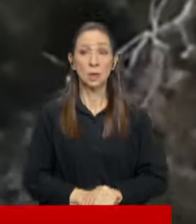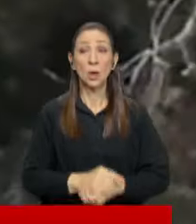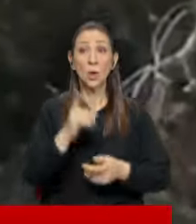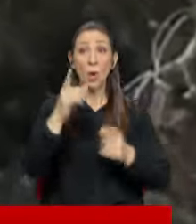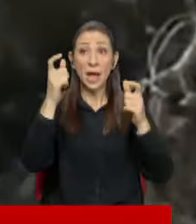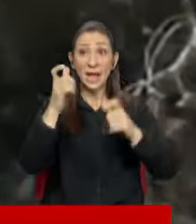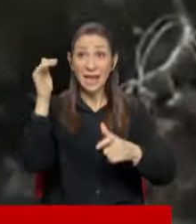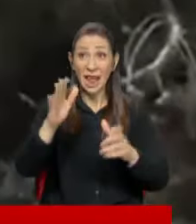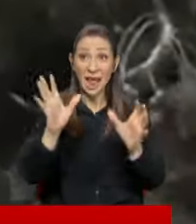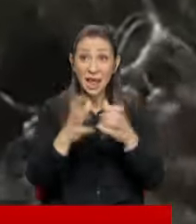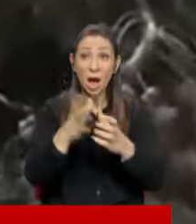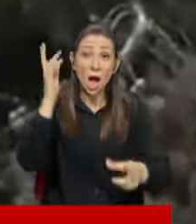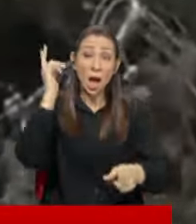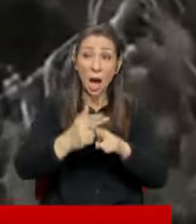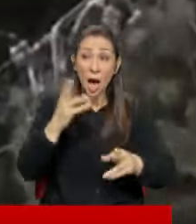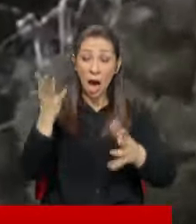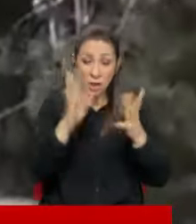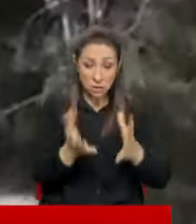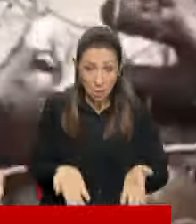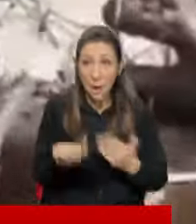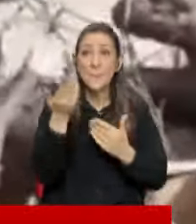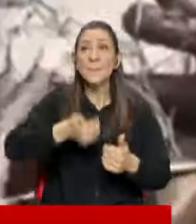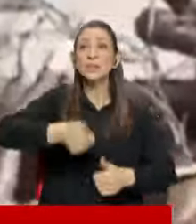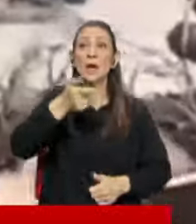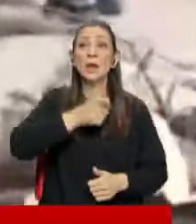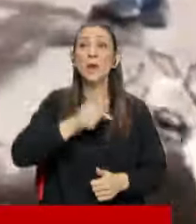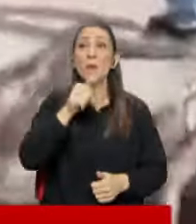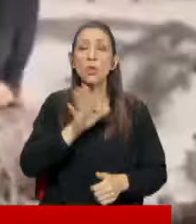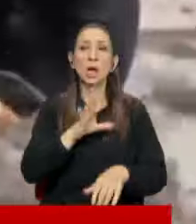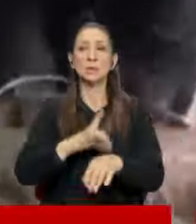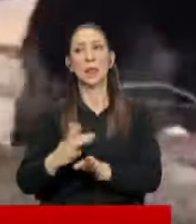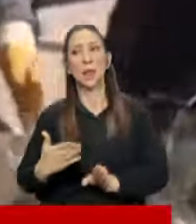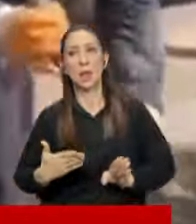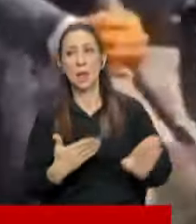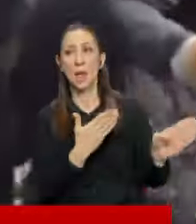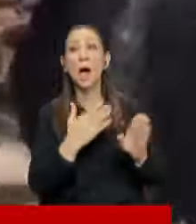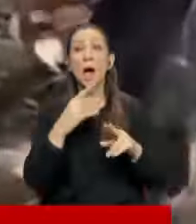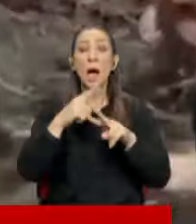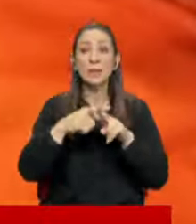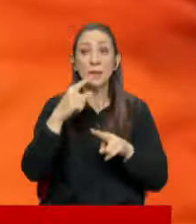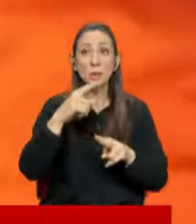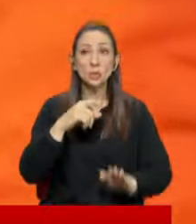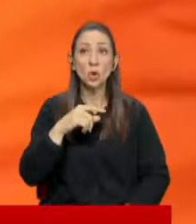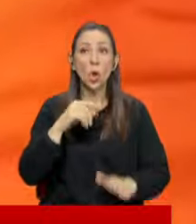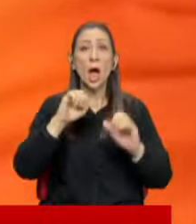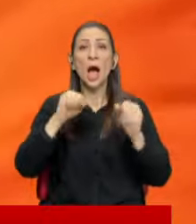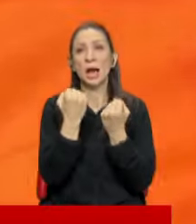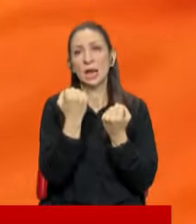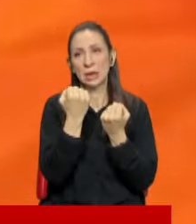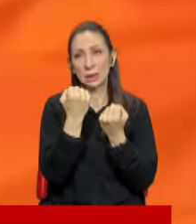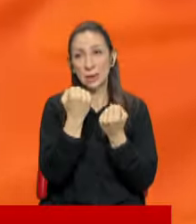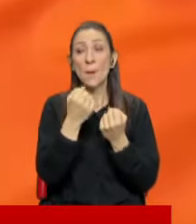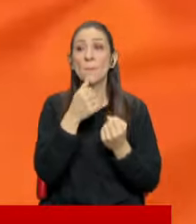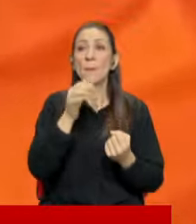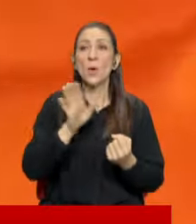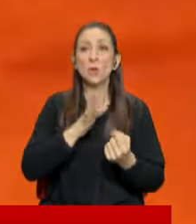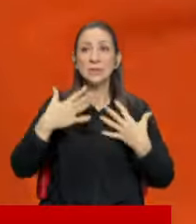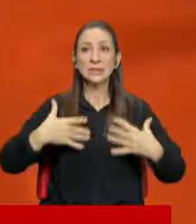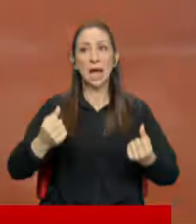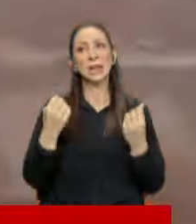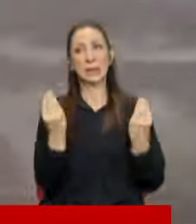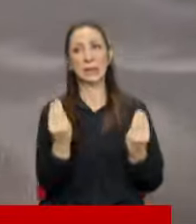Olay yerine gelen ekipler ağacı kaldırdı. Başkan adayı Ersan ve oğlu hastaneye kaldırıldı. Adnan Ersan'ın sol ayağı kırıldı kazada. Baba oğlun